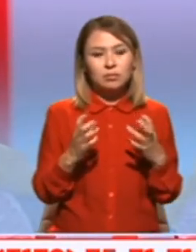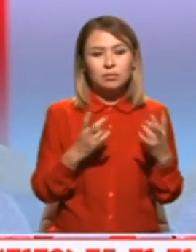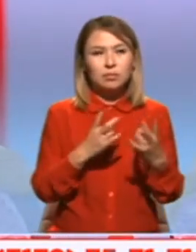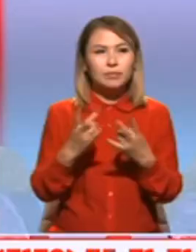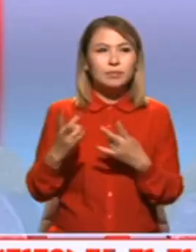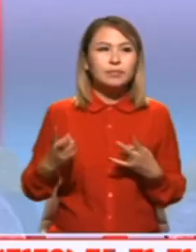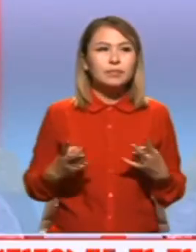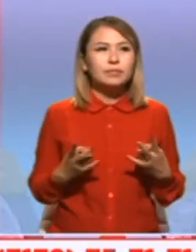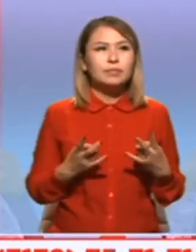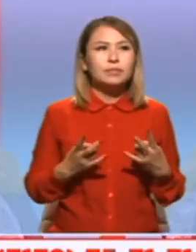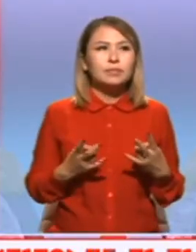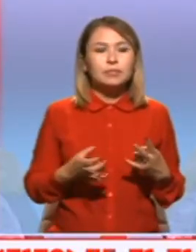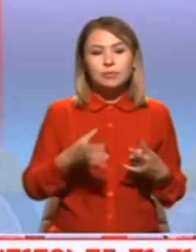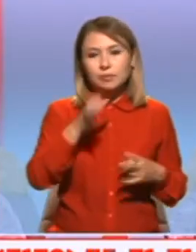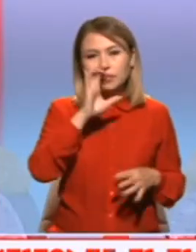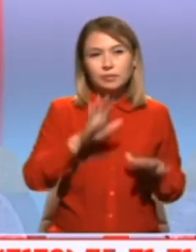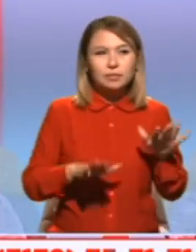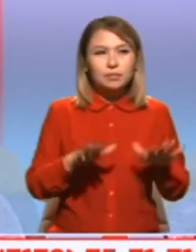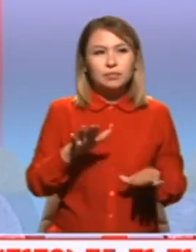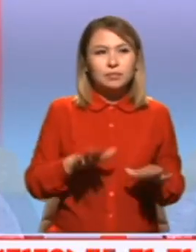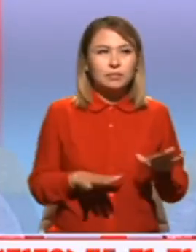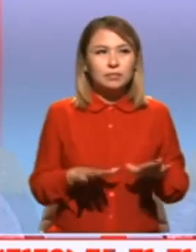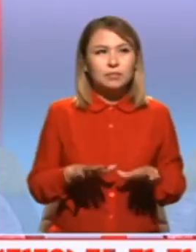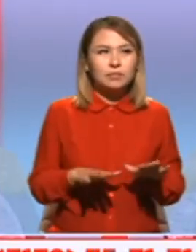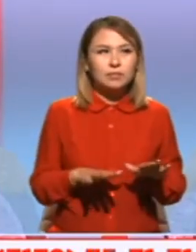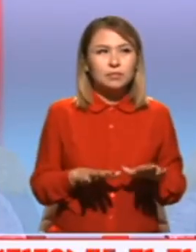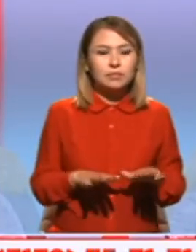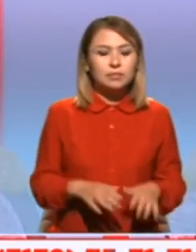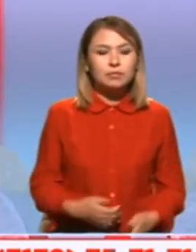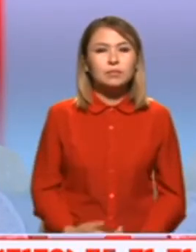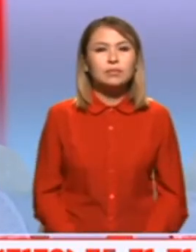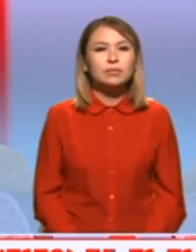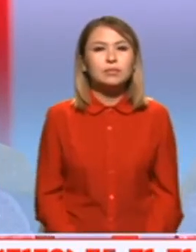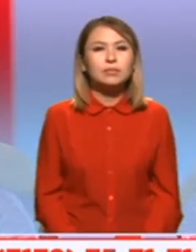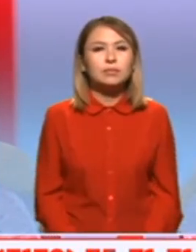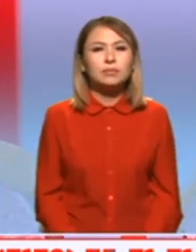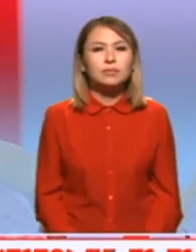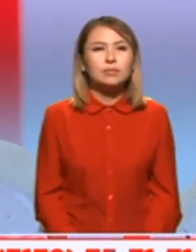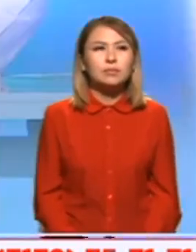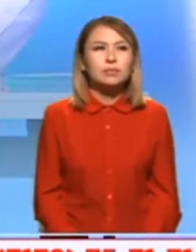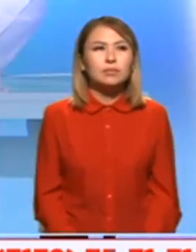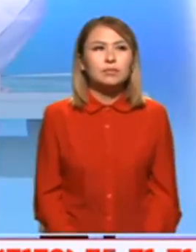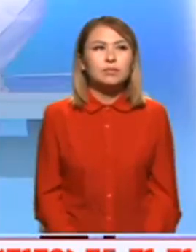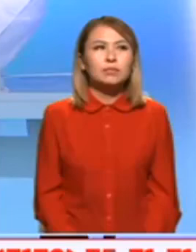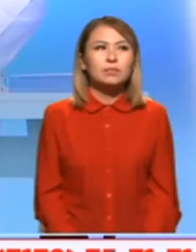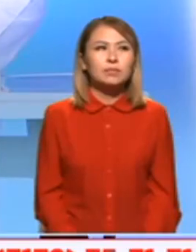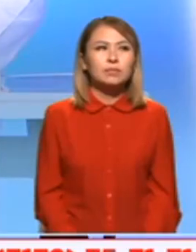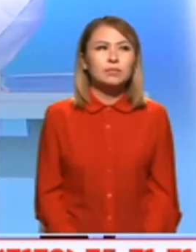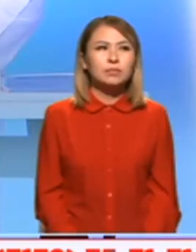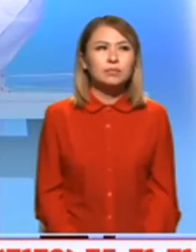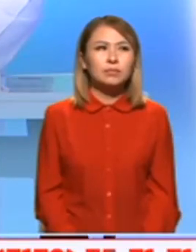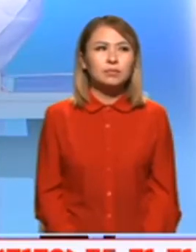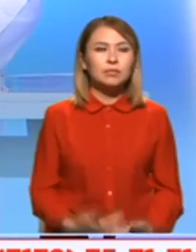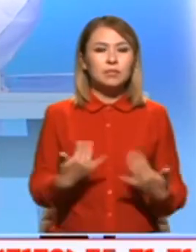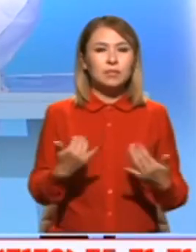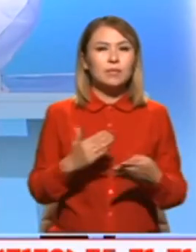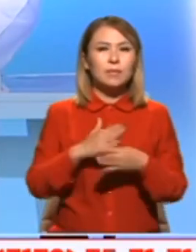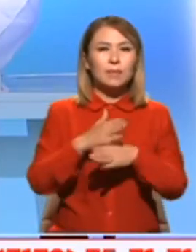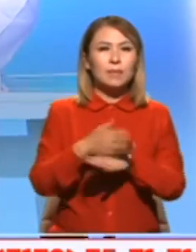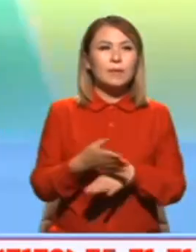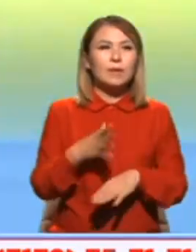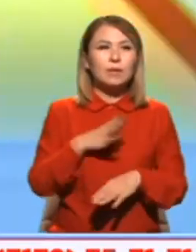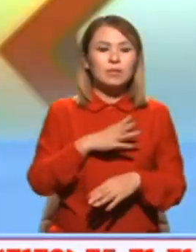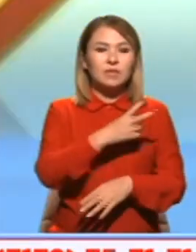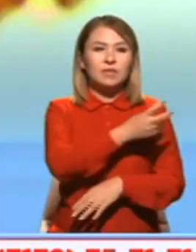қажетті мөлшерде суды салмағымызға мөлшеріне қарай ішуіміз керек. Ауырмаңыздар. Бүгін студияға келген мамандарға алғысымыз